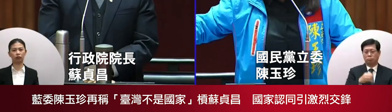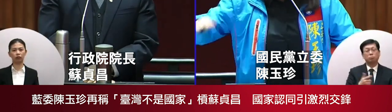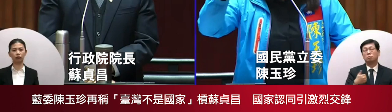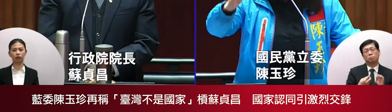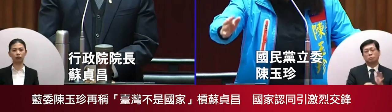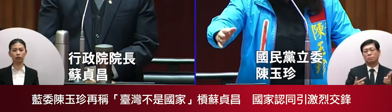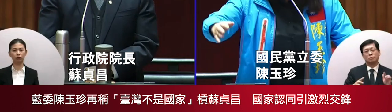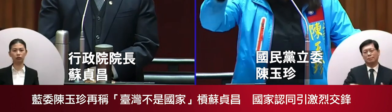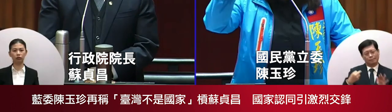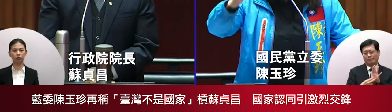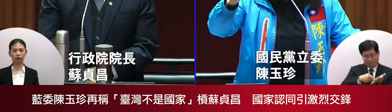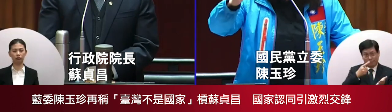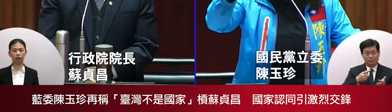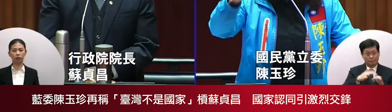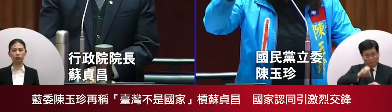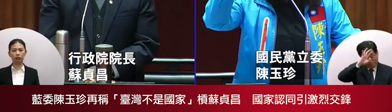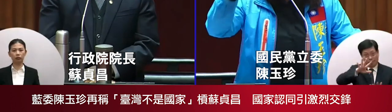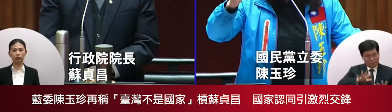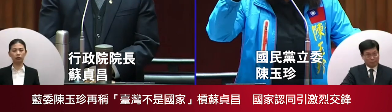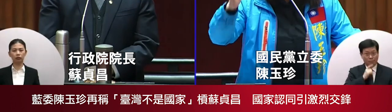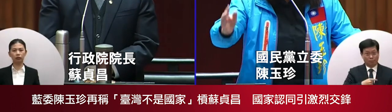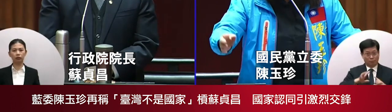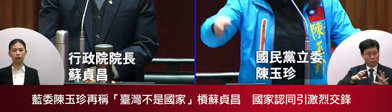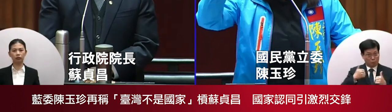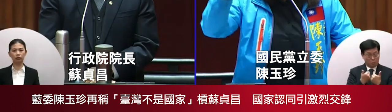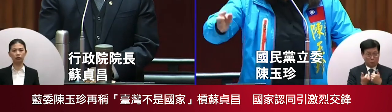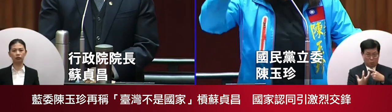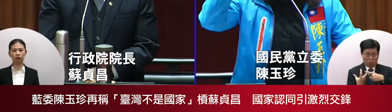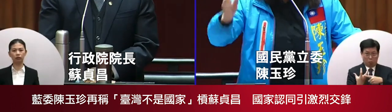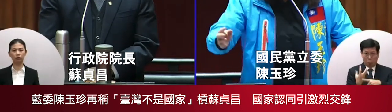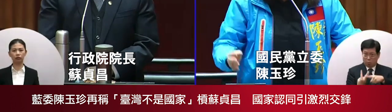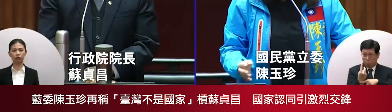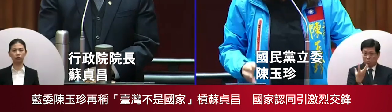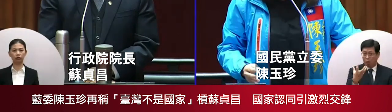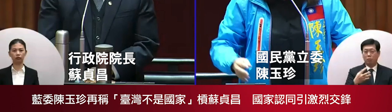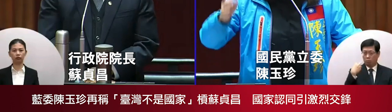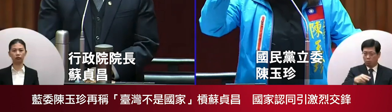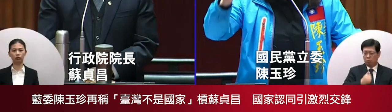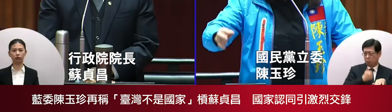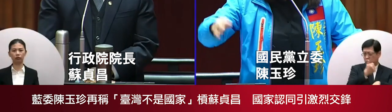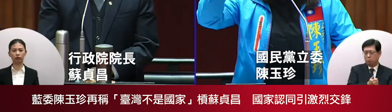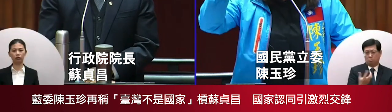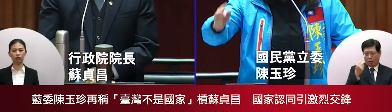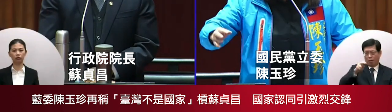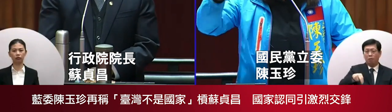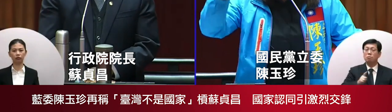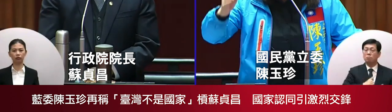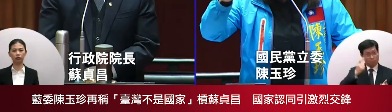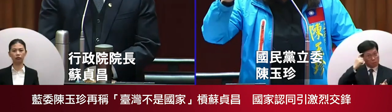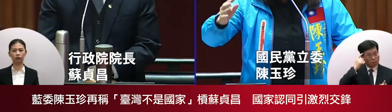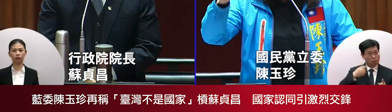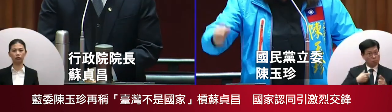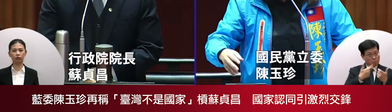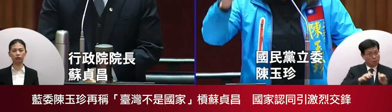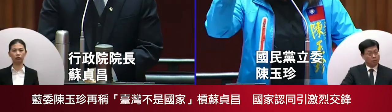是我今天讲，不过我再跟您说一次，民进党现在是国会的多数党，而且完全执政。你们觉得要怎么样符